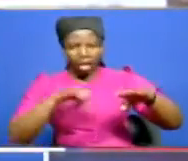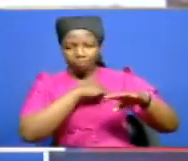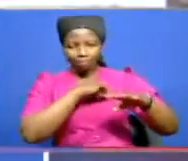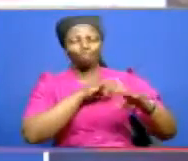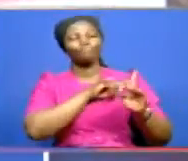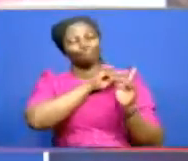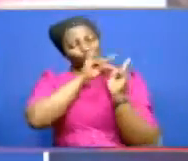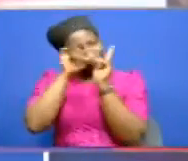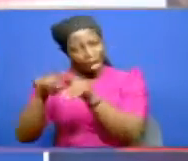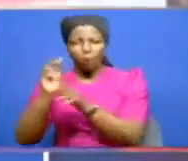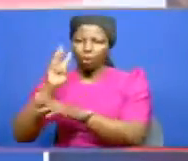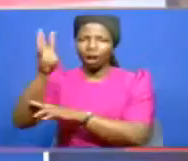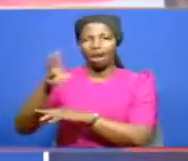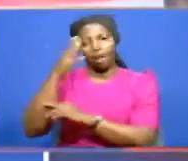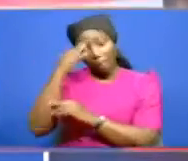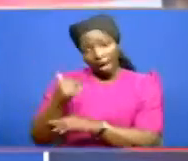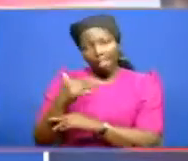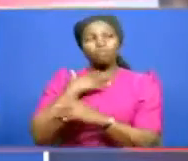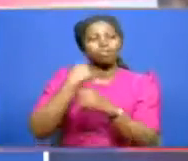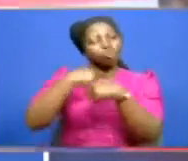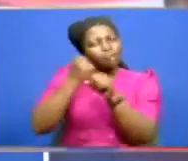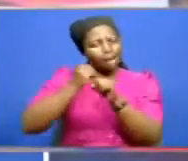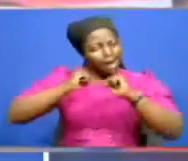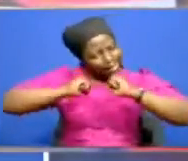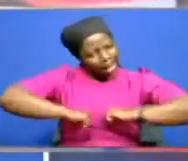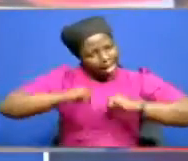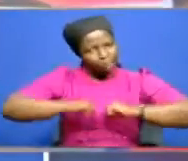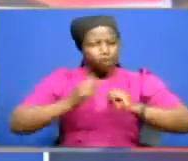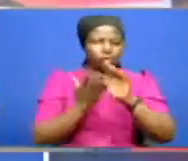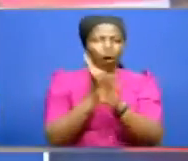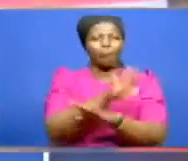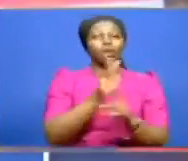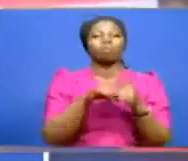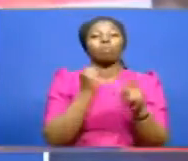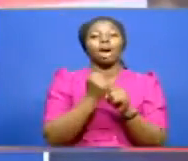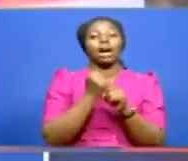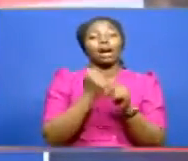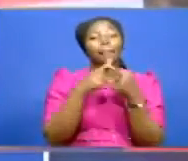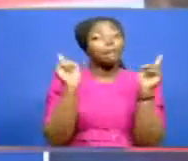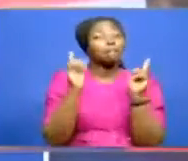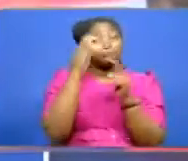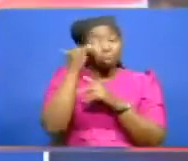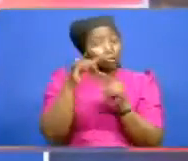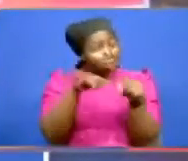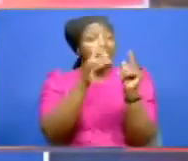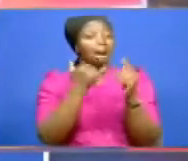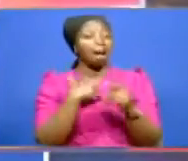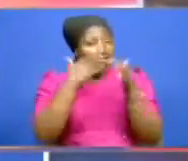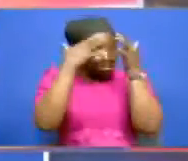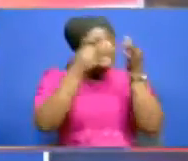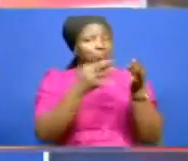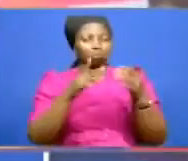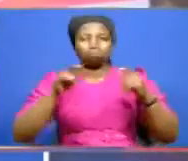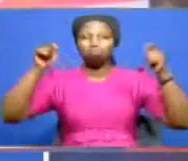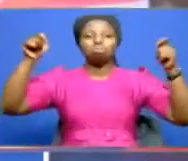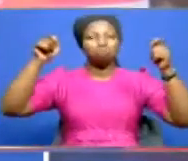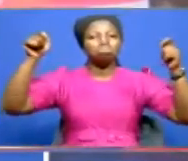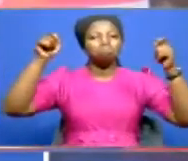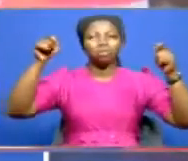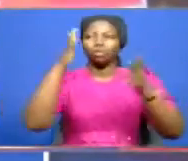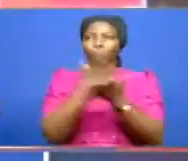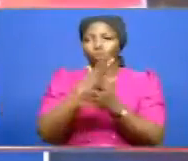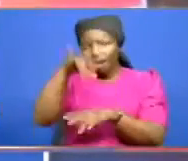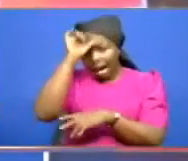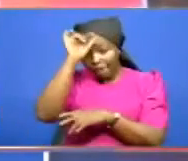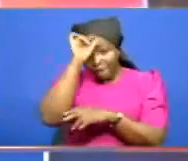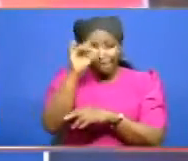ya kutengeneza kauli ama kukubaliana turudi kazini. Lakini kwa sababu wameamua kwenda kwenye mgomo, serikali